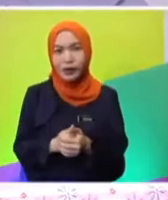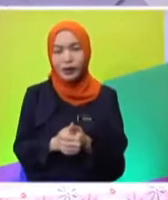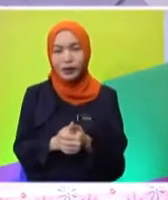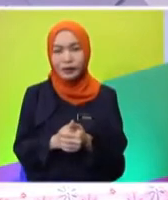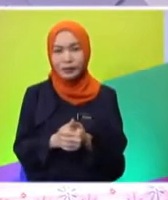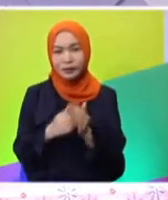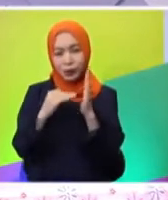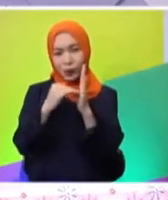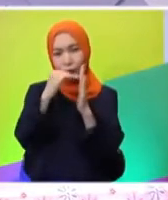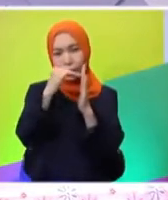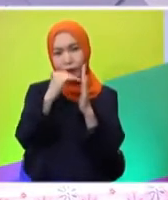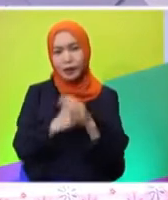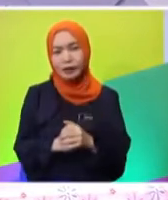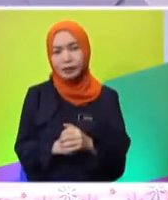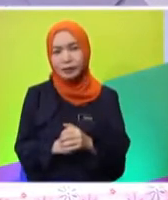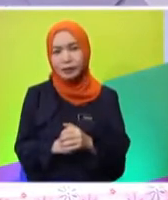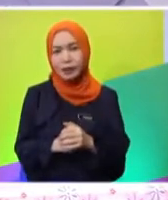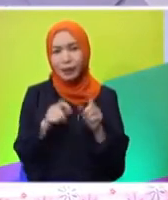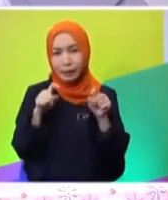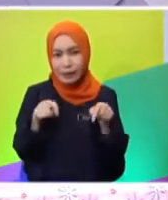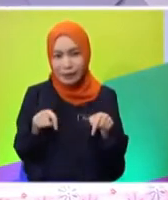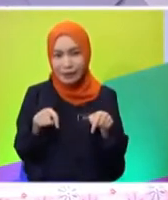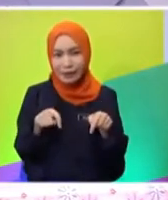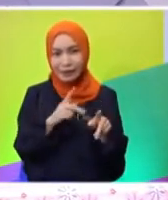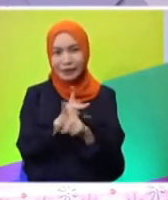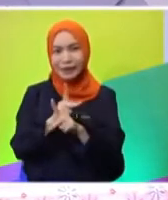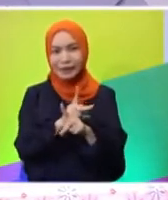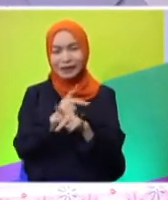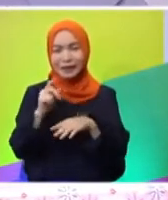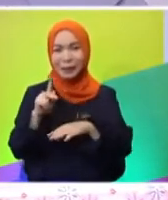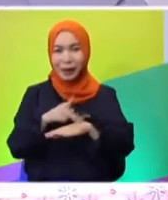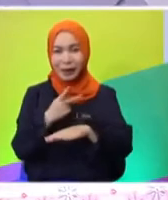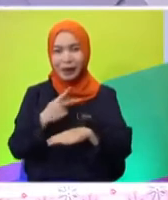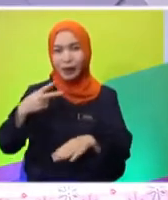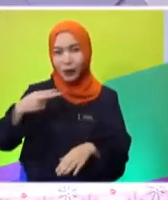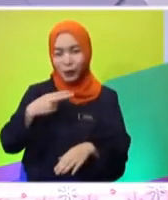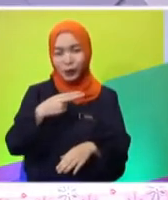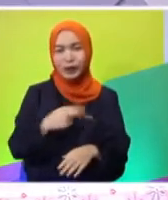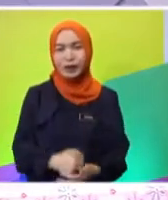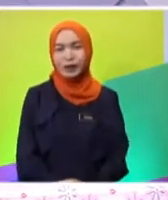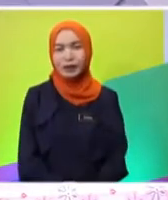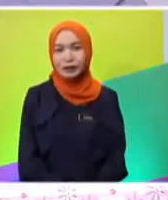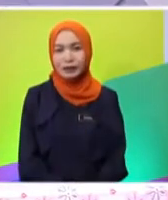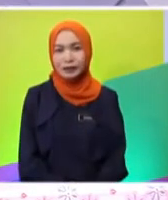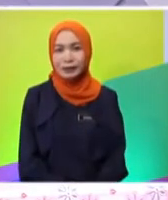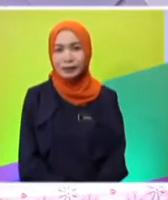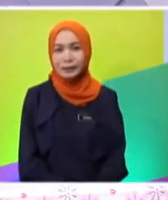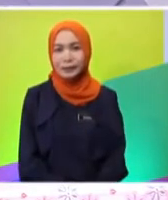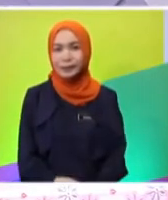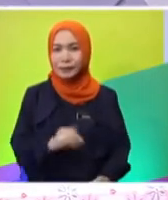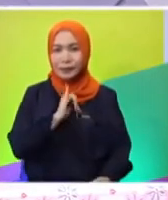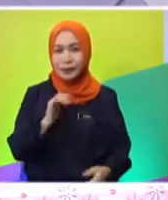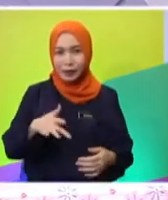bungkusan disitu Ya baik hati-hati menggunakan gunting bye Go dan sayura seini yang